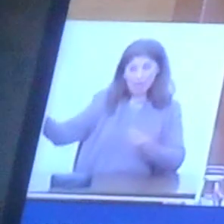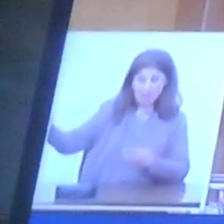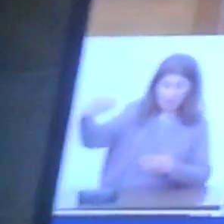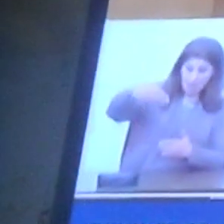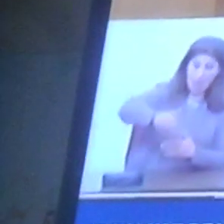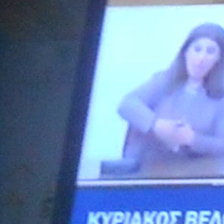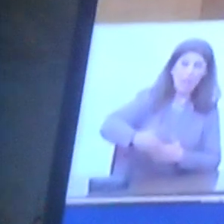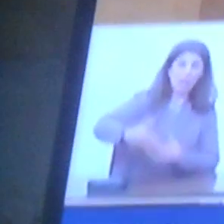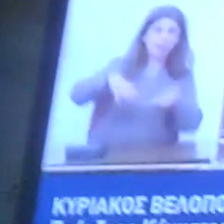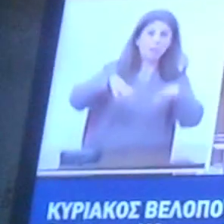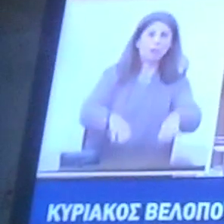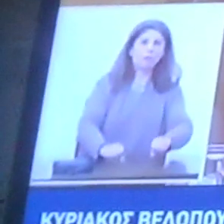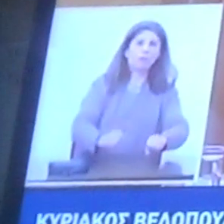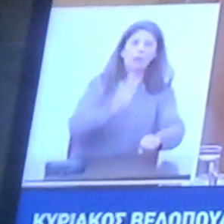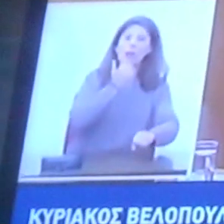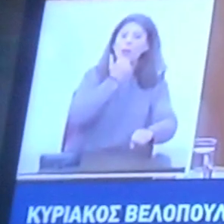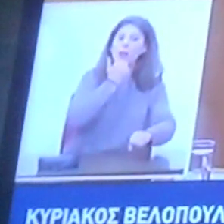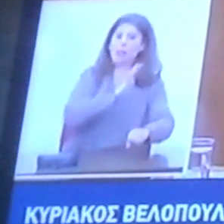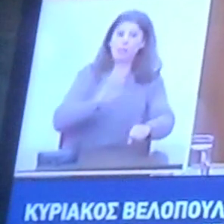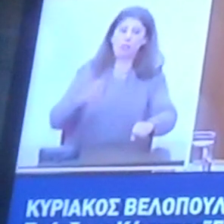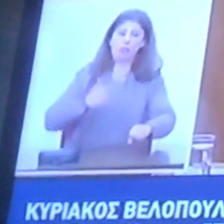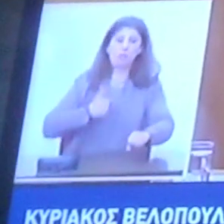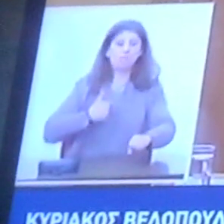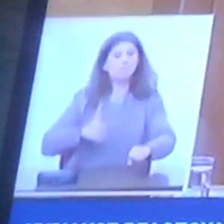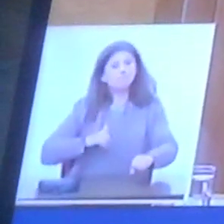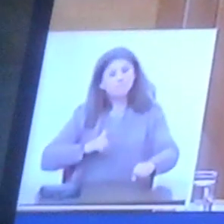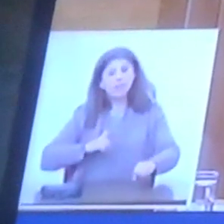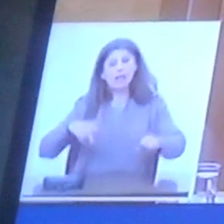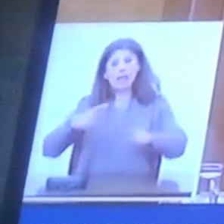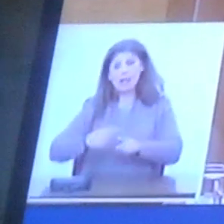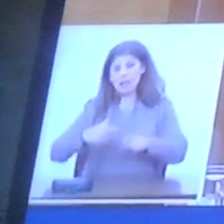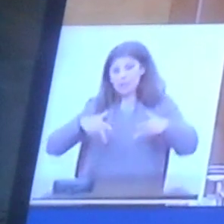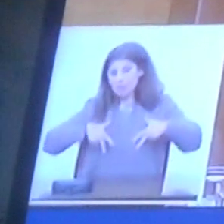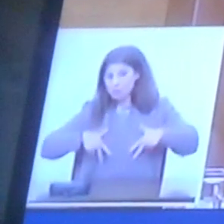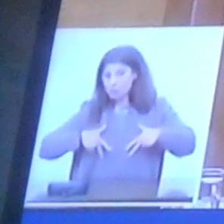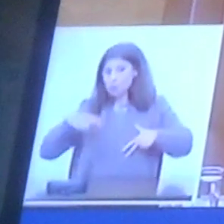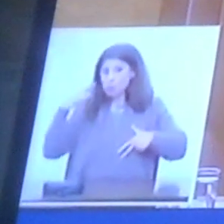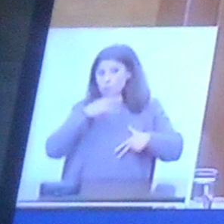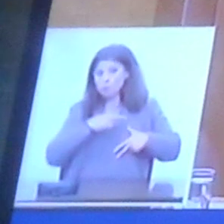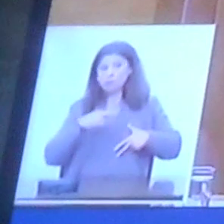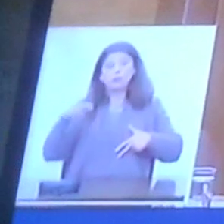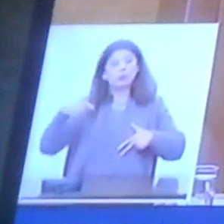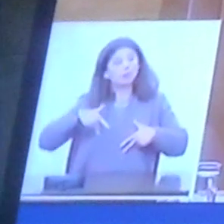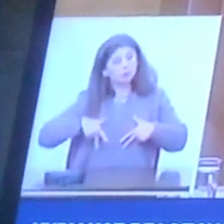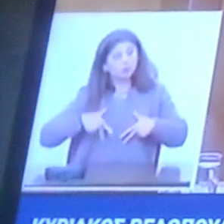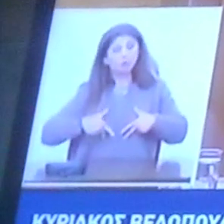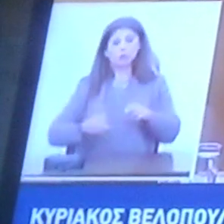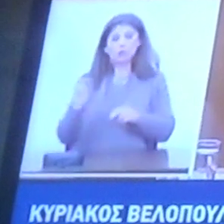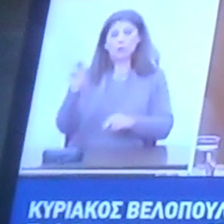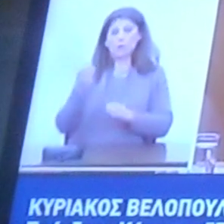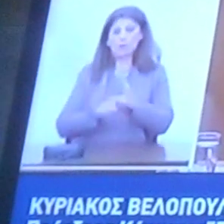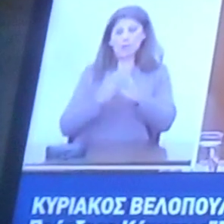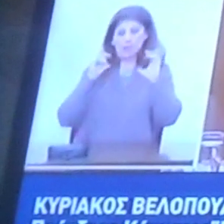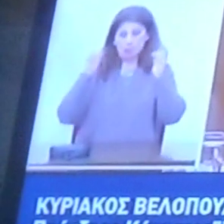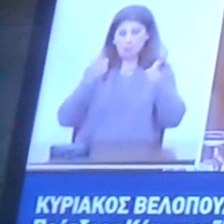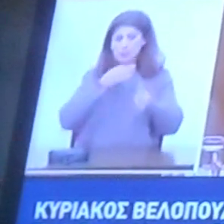περιμένουμε. Είναι λάθη. Εγώ θα περίμενα από τον Έλληνα Υπουργό, τον Πρωθυπουργό και τους υπουργούς και τους βουλευτές της Νέας Δημοκρατίας να μιλήσουν,